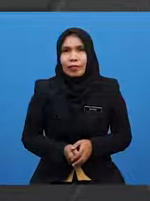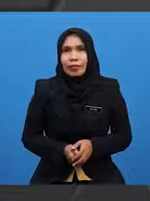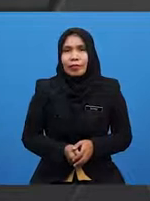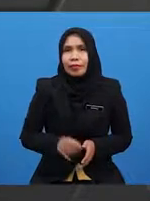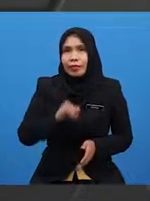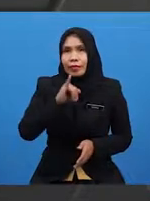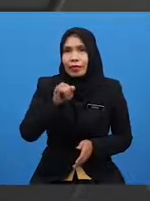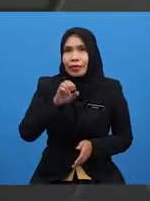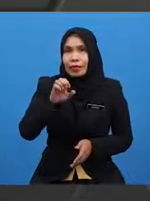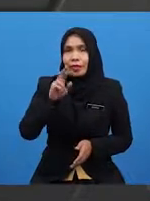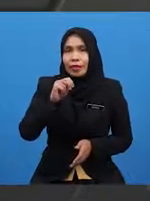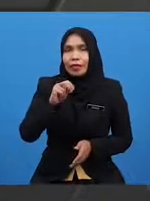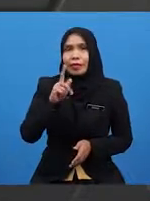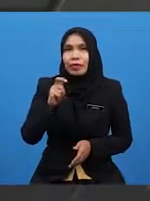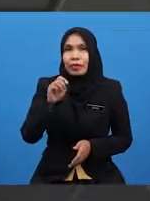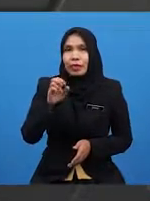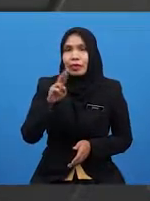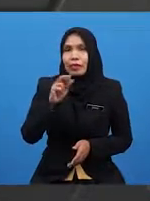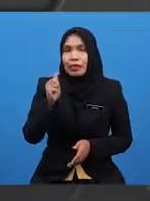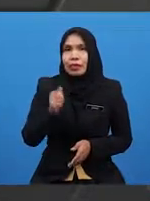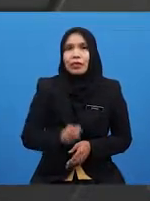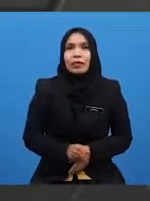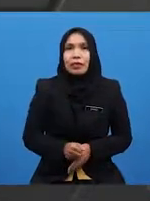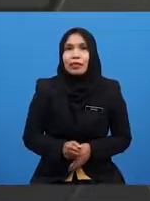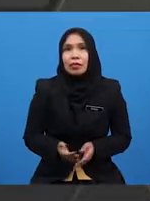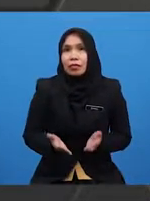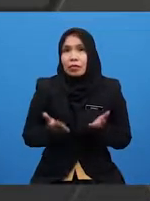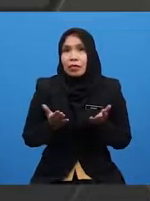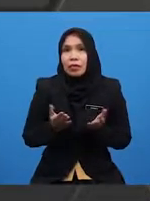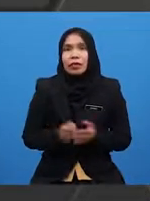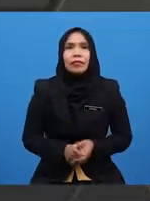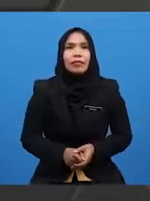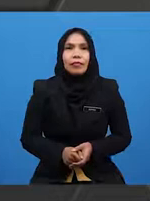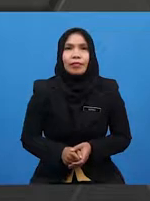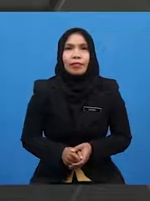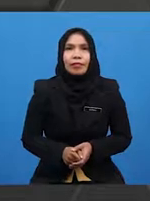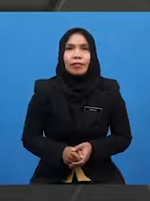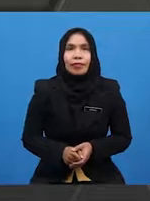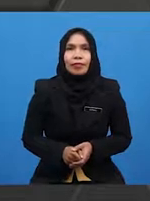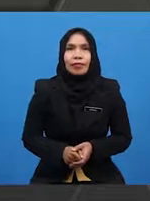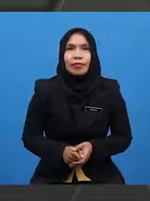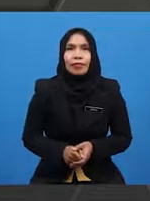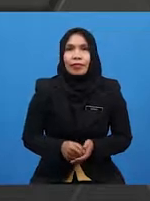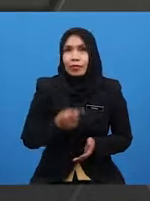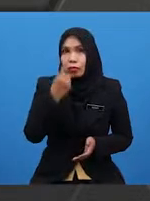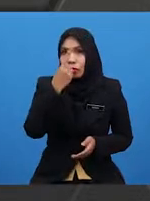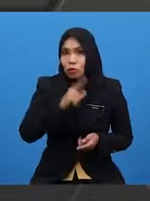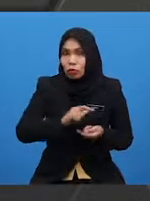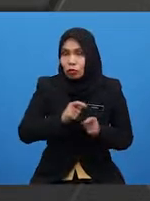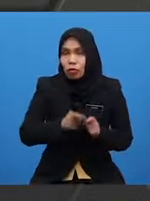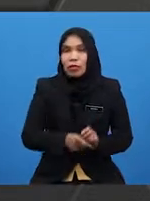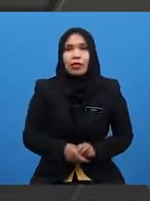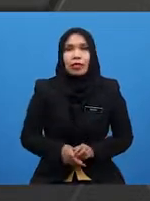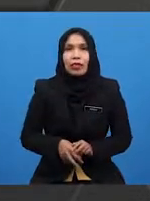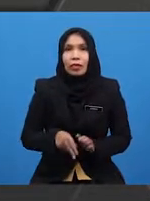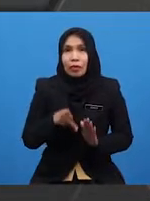berat. Teknik: gunakan mesin atau jentera berat untuk menukar permukaan tanah